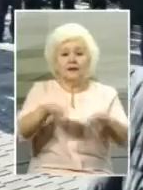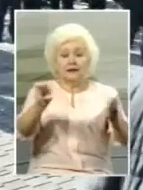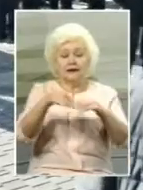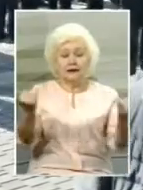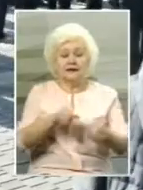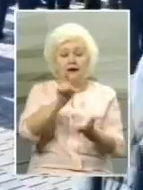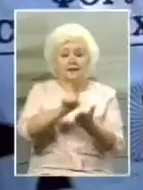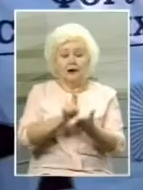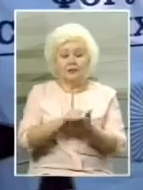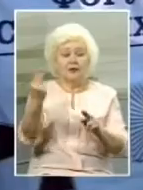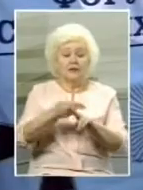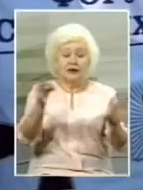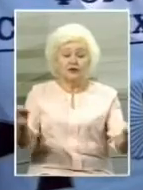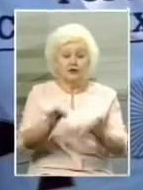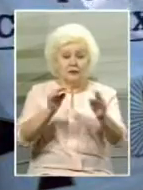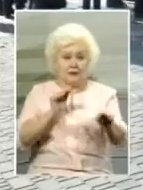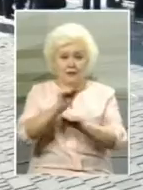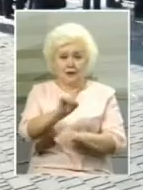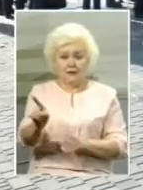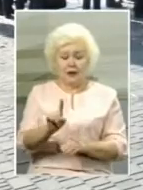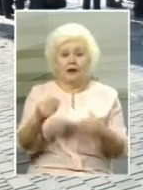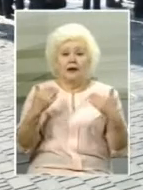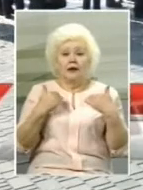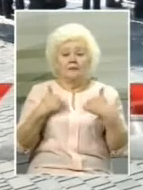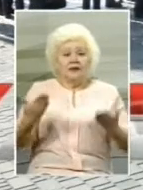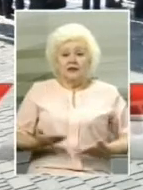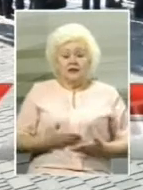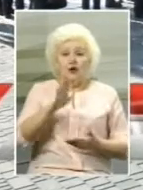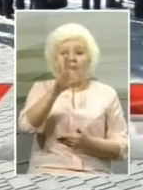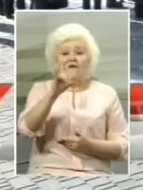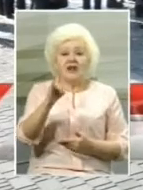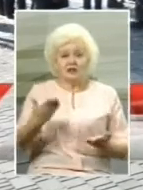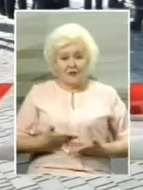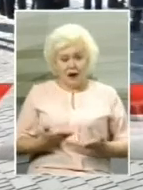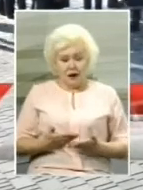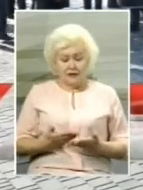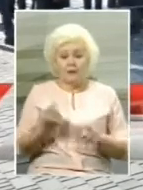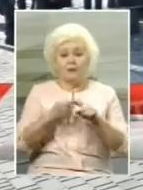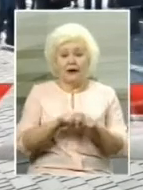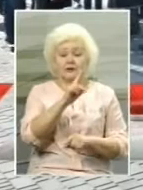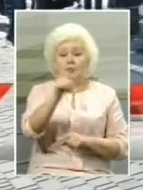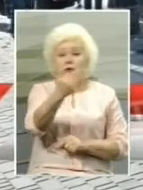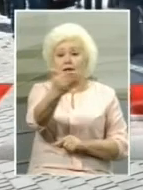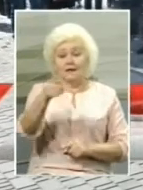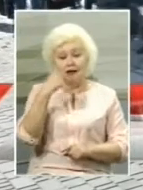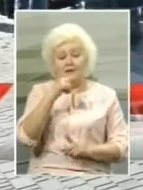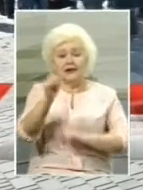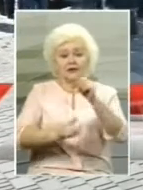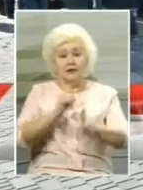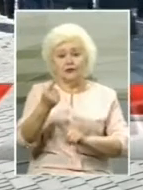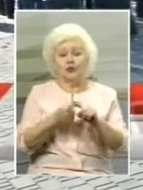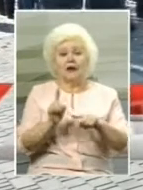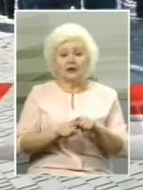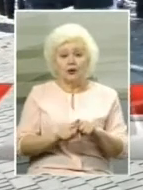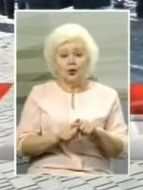Зараз в неї пенсія без жодних надбавок. Мы не живем, мы выживаем. По этой, как они говорят, реформе,